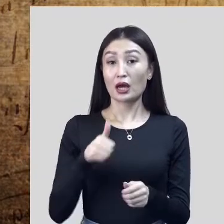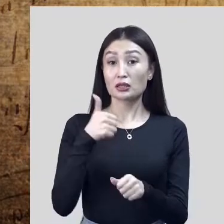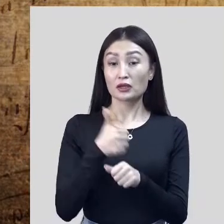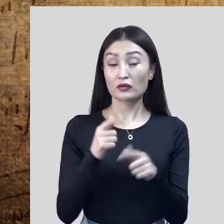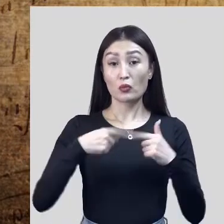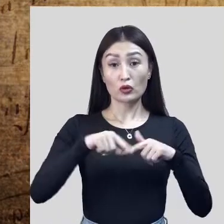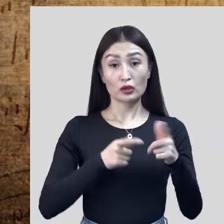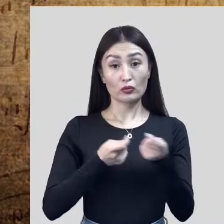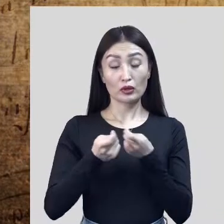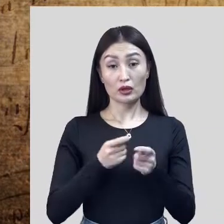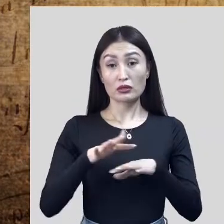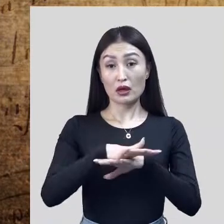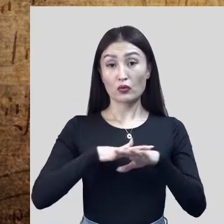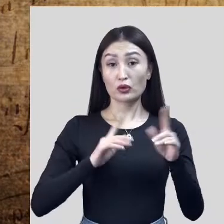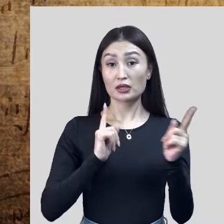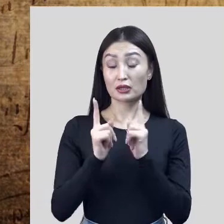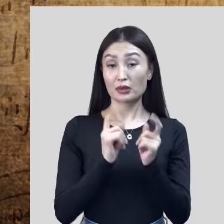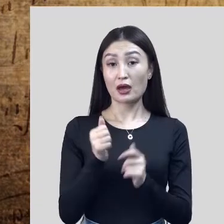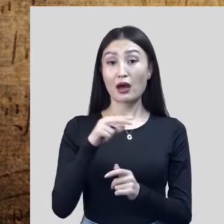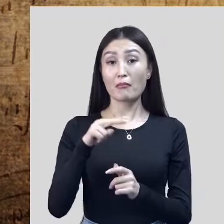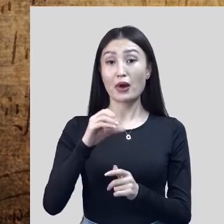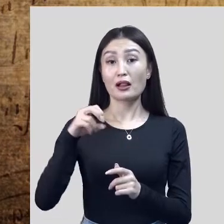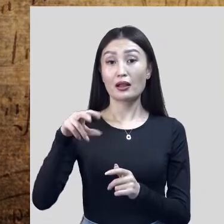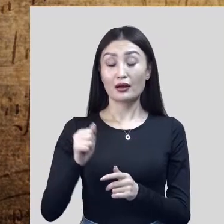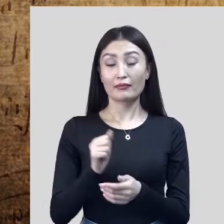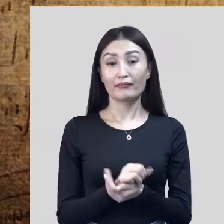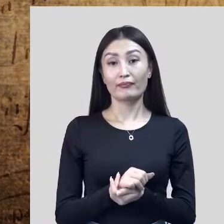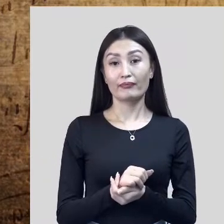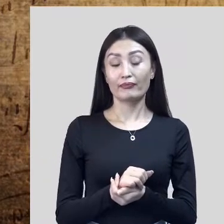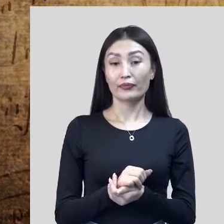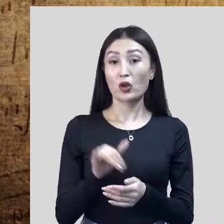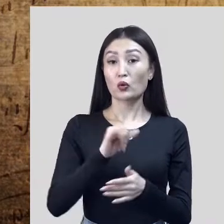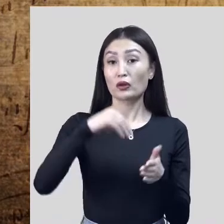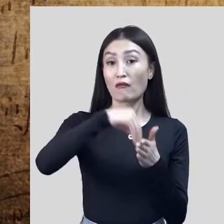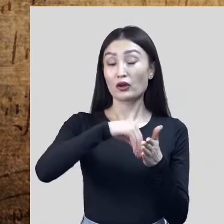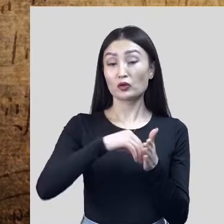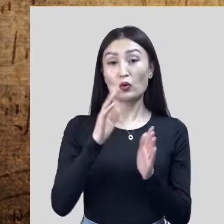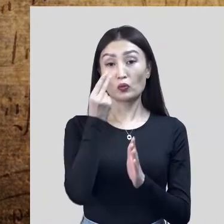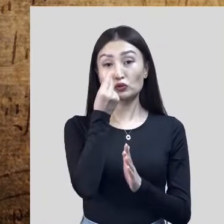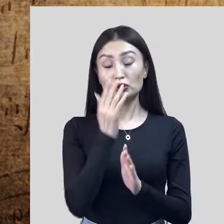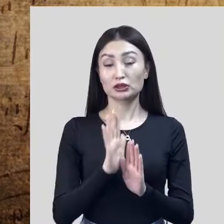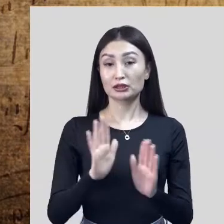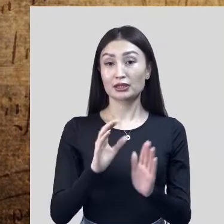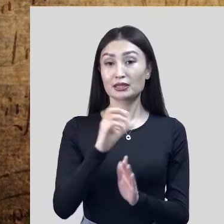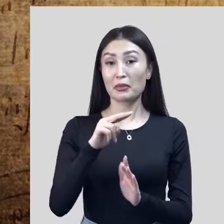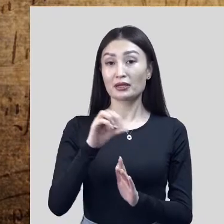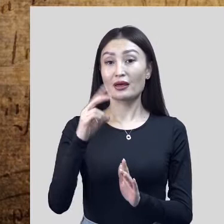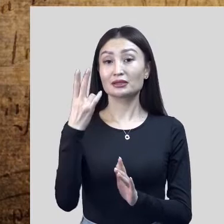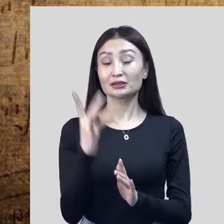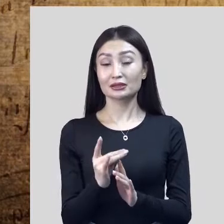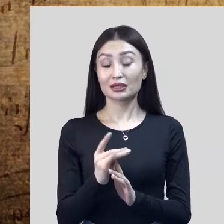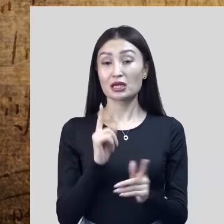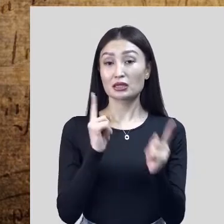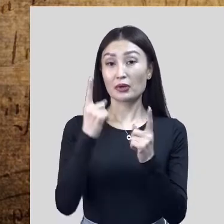Основным органом управления стало народное собрание – апелла, куда входили только мужчины-спартанцы.